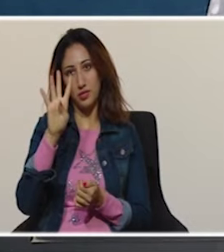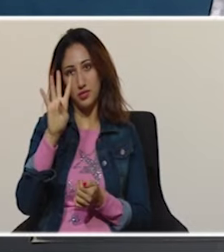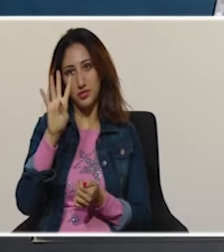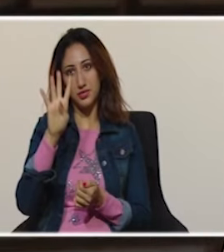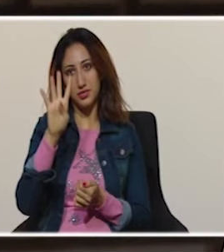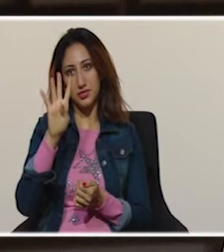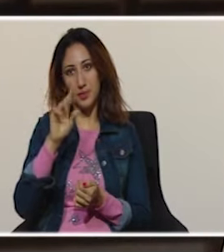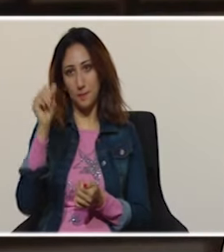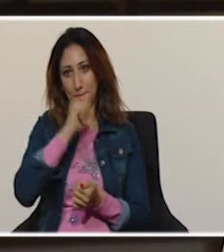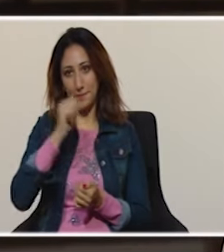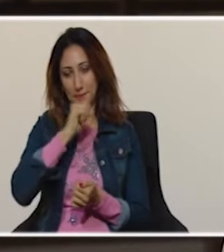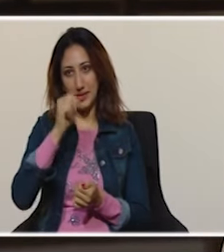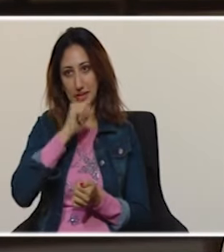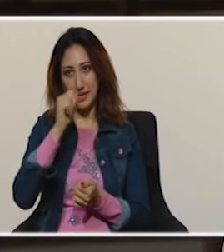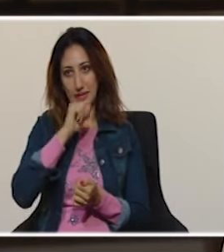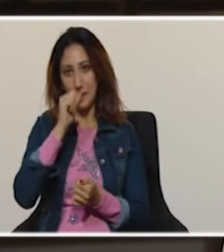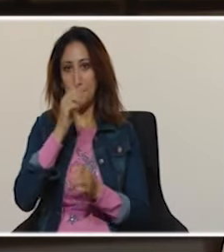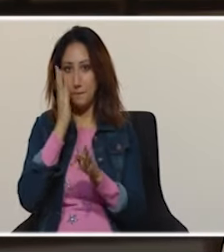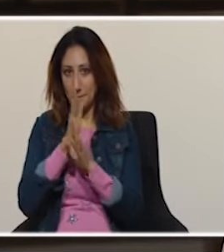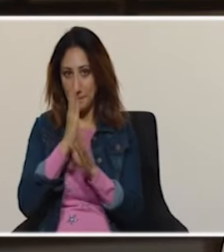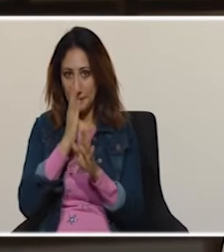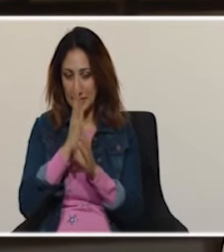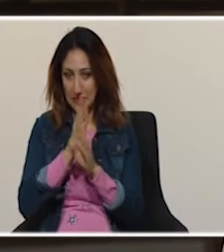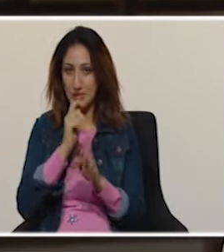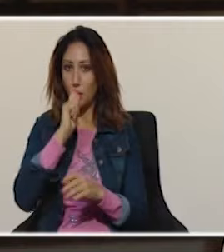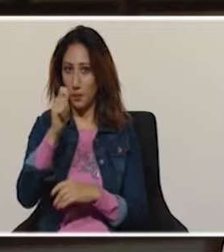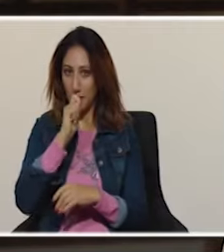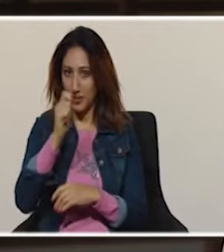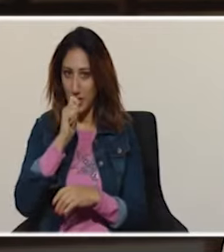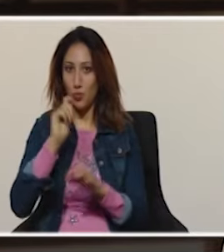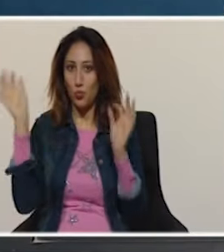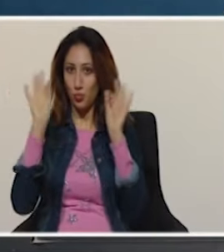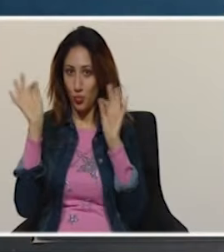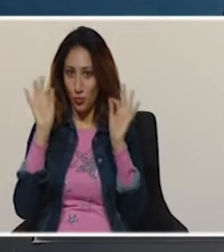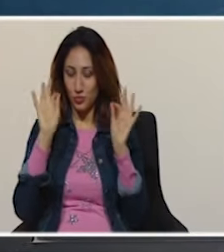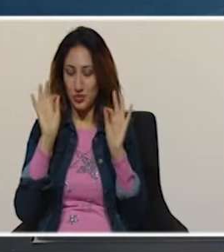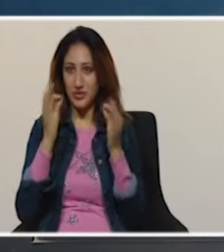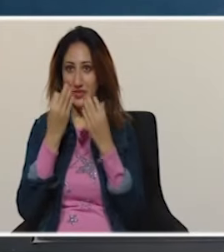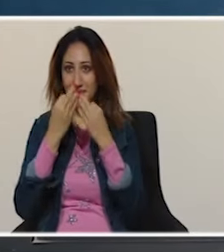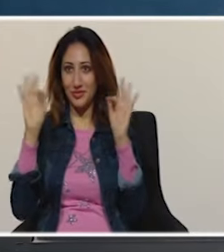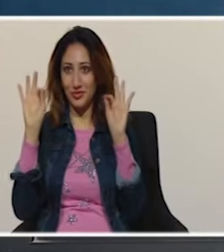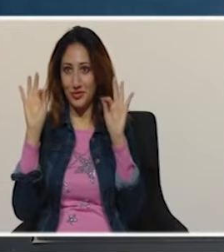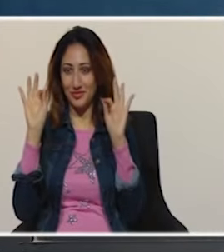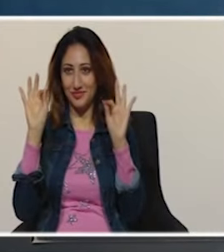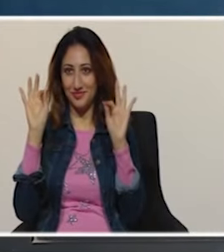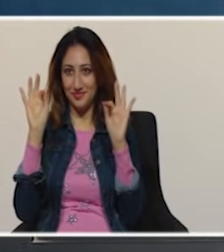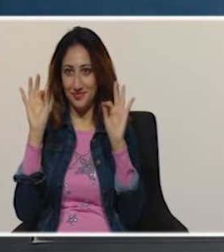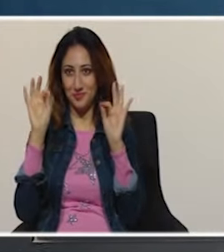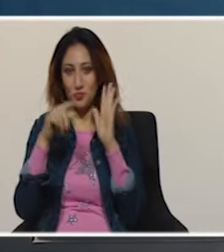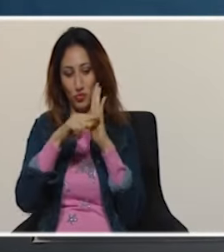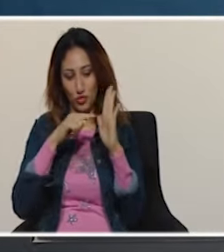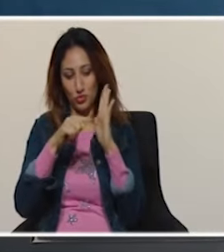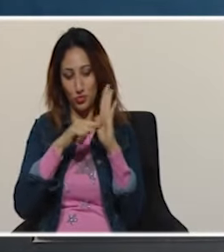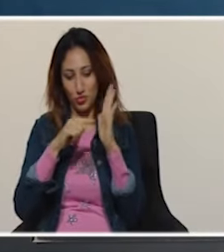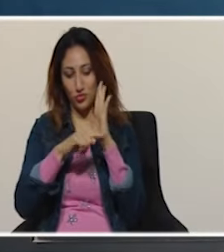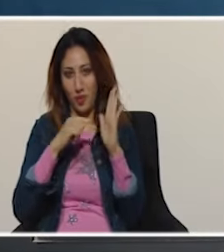انت بتغني بتمثلي وبتقدمي وبترقصي. الحمد لله اللي قلتها دي في الاخيره، يا ريت نحط عليها 3 شرطات